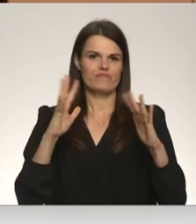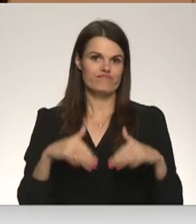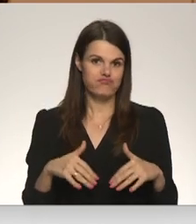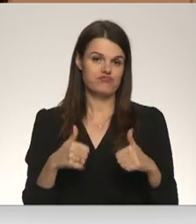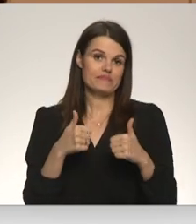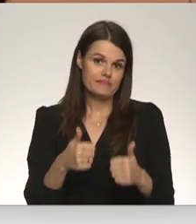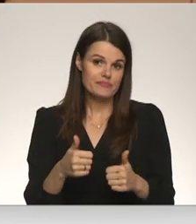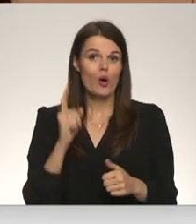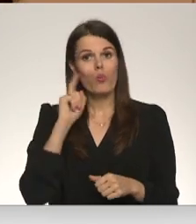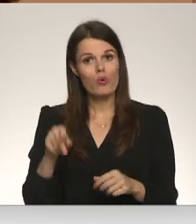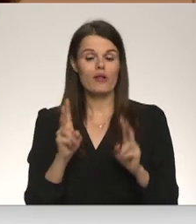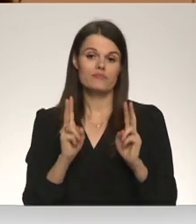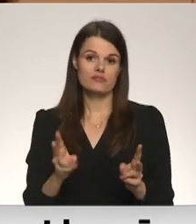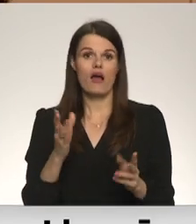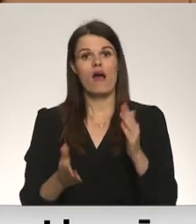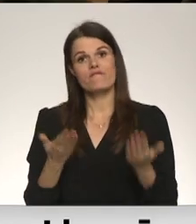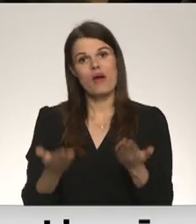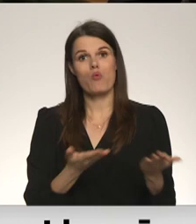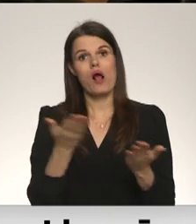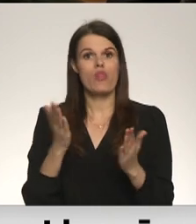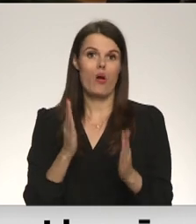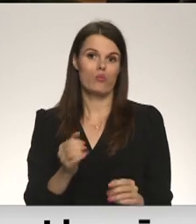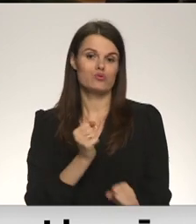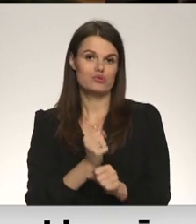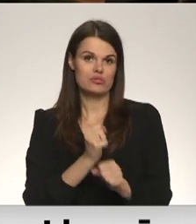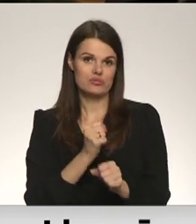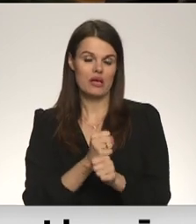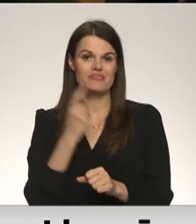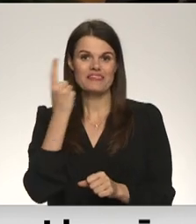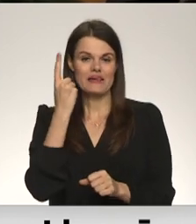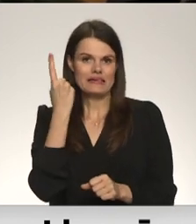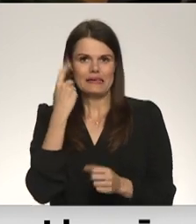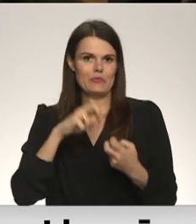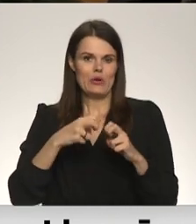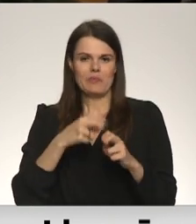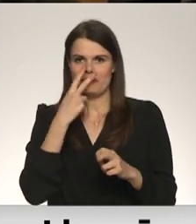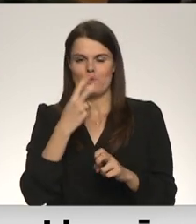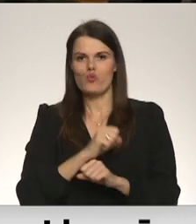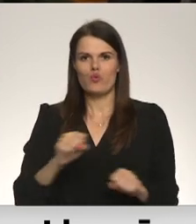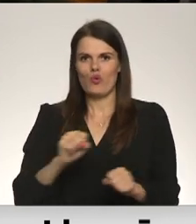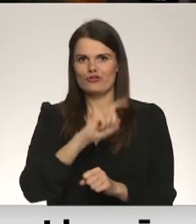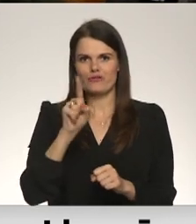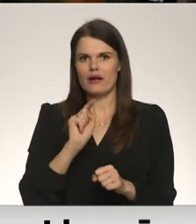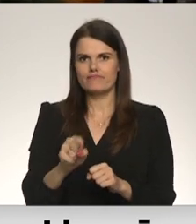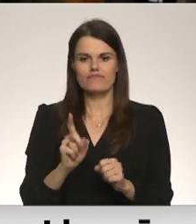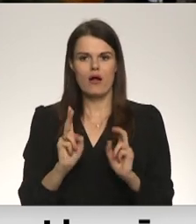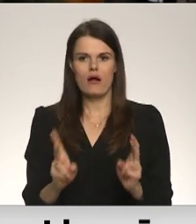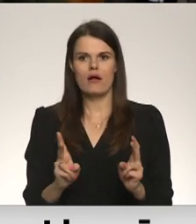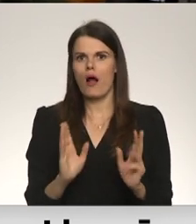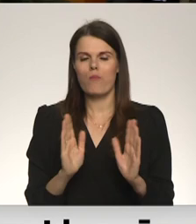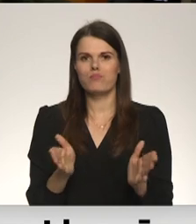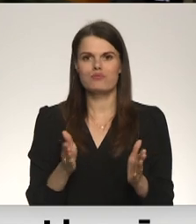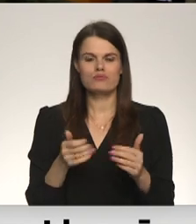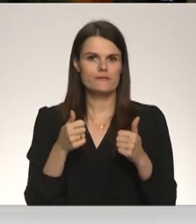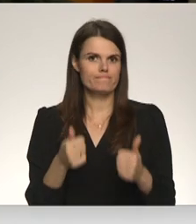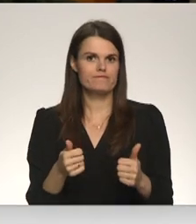Un, protams, arī prieks par to, ka varbūt kādam būs darbiņš. Vienīgais aspekts, kas ir tās riska moments, ir no drošības jautājums, kā pie tā turēsies un kā tas